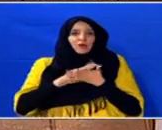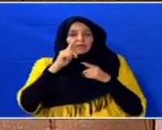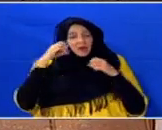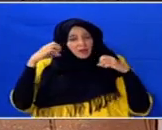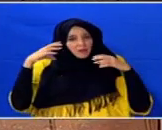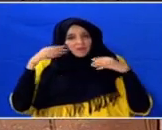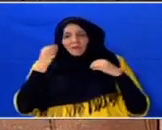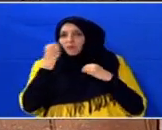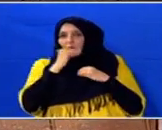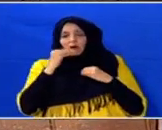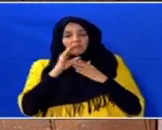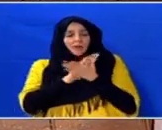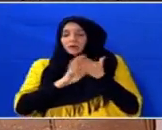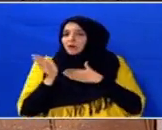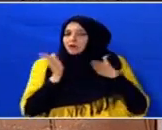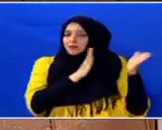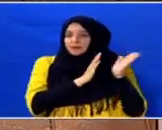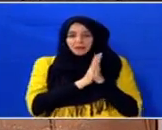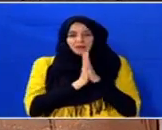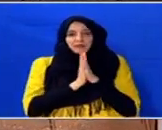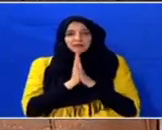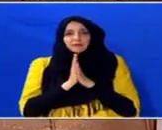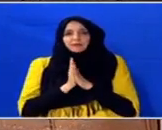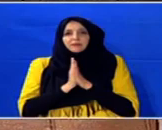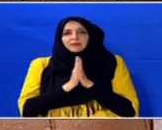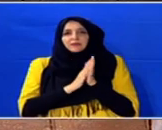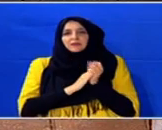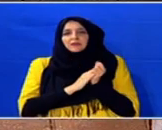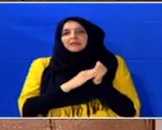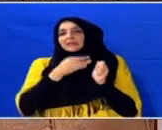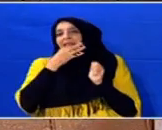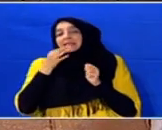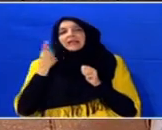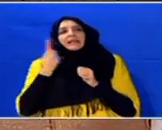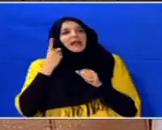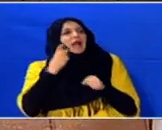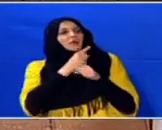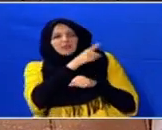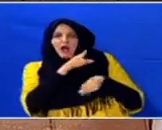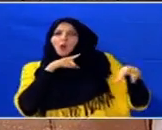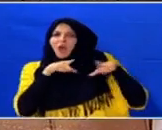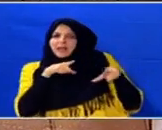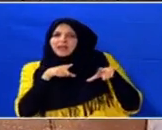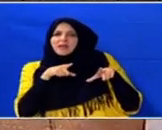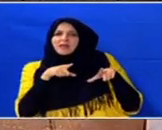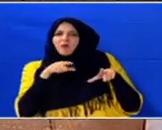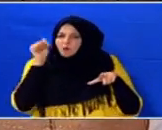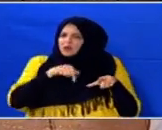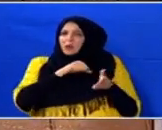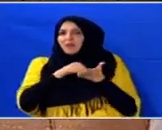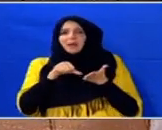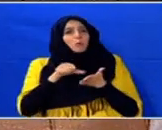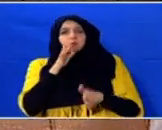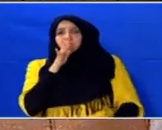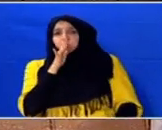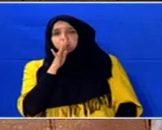خلاله انشغال ذمة المستأجر ببدل الإيجار.